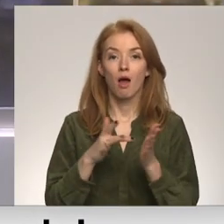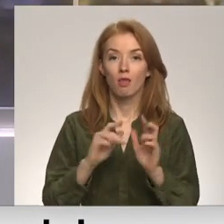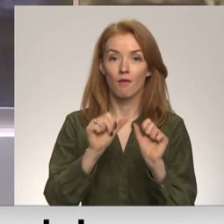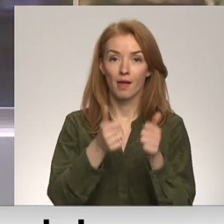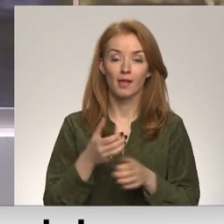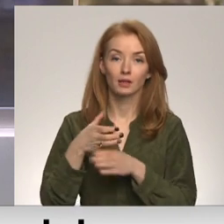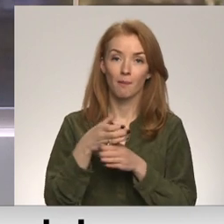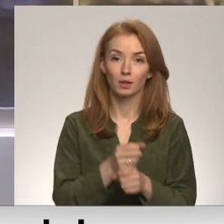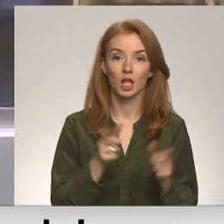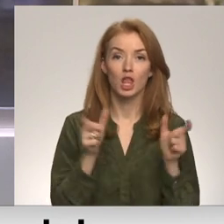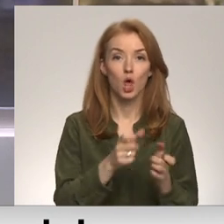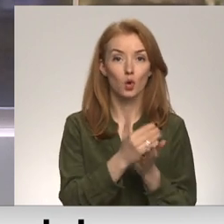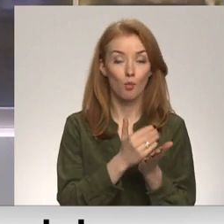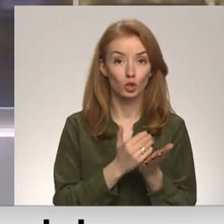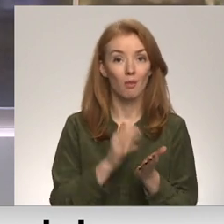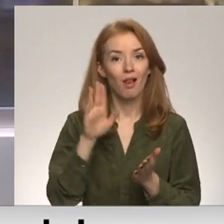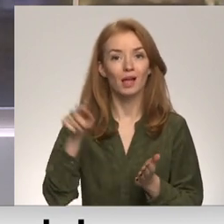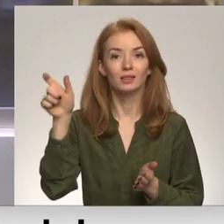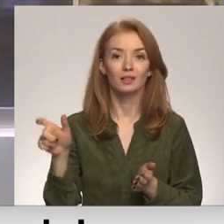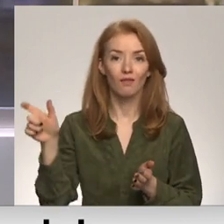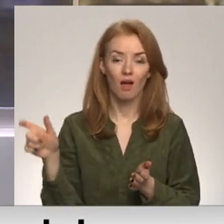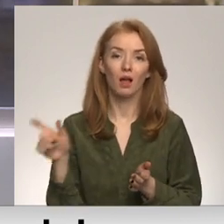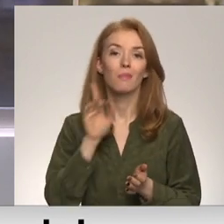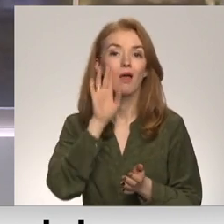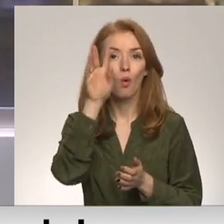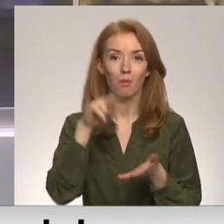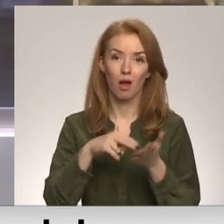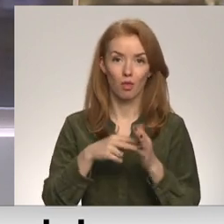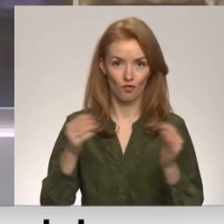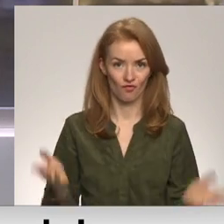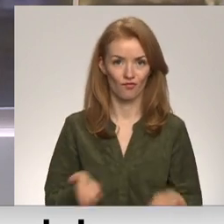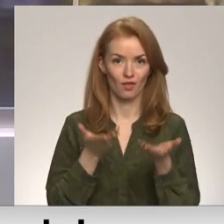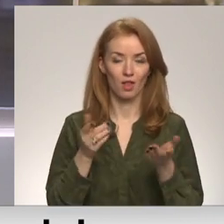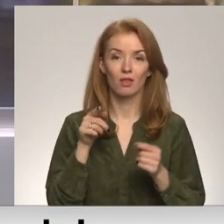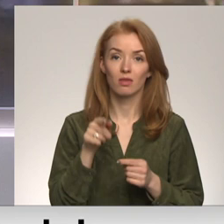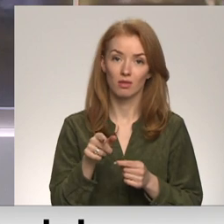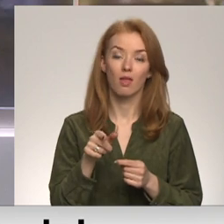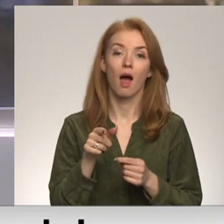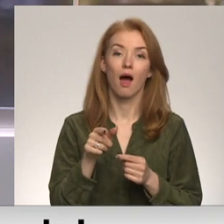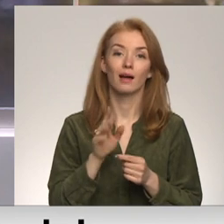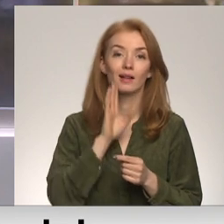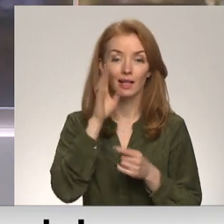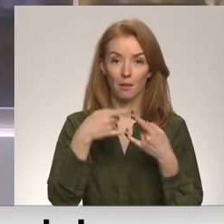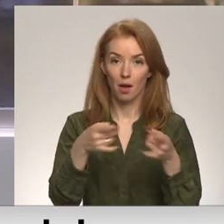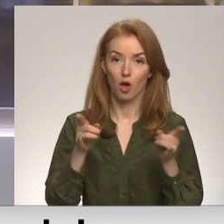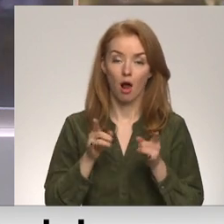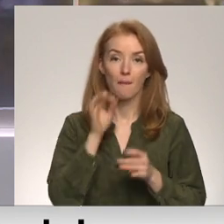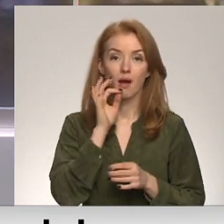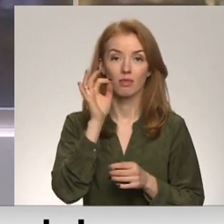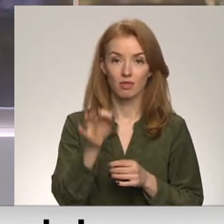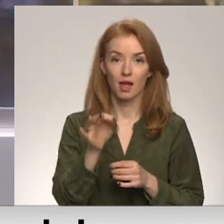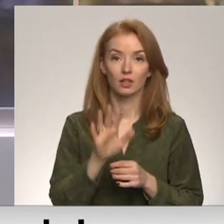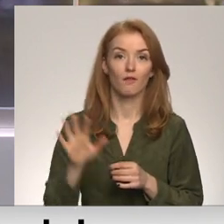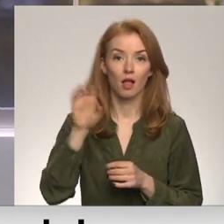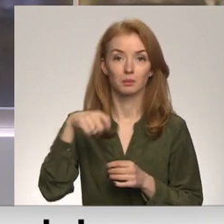samazināti ierobežojumi, lai tādējādi cilvēkiem atvieglotu nākotnes plānošanu. Tā intervijā Latvijas televīzijas raidījumā Rīta panorāma sacīja